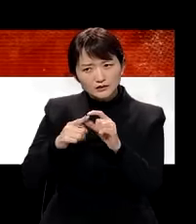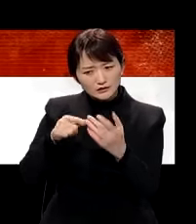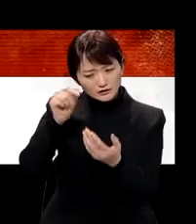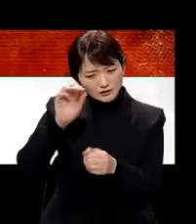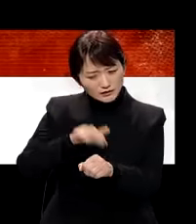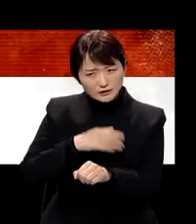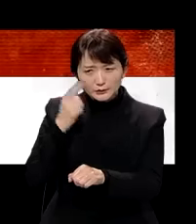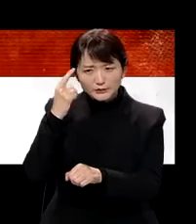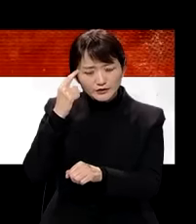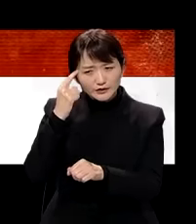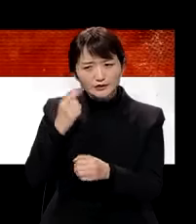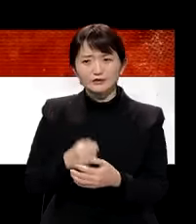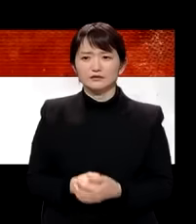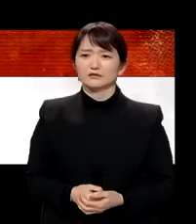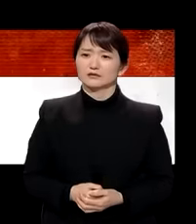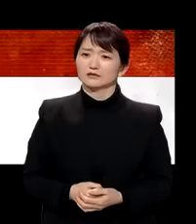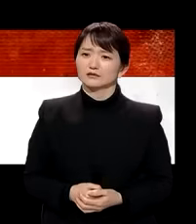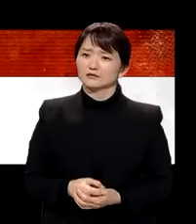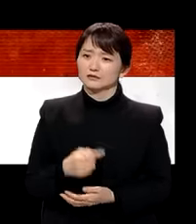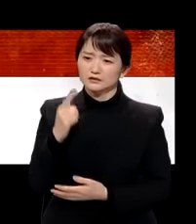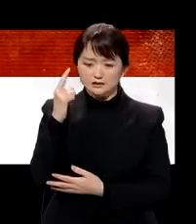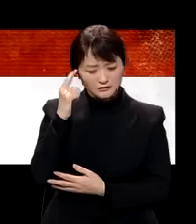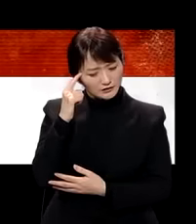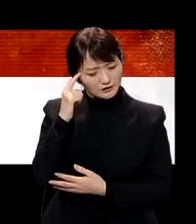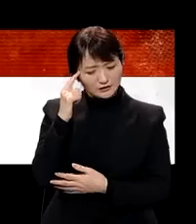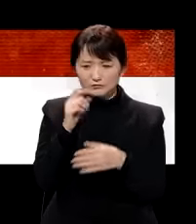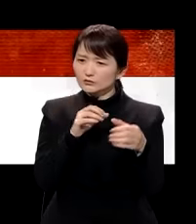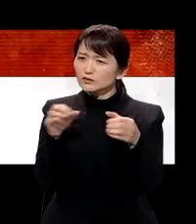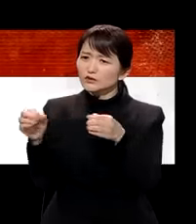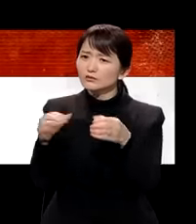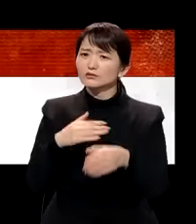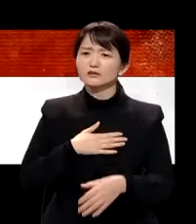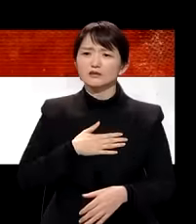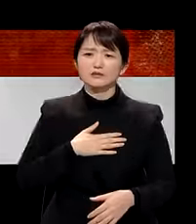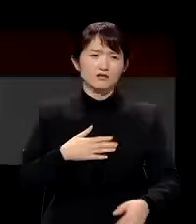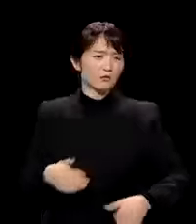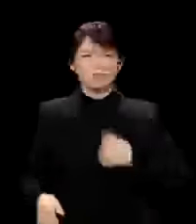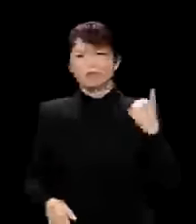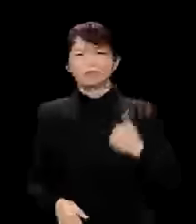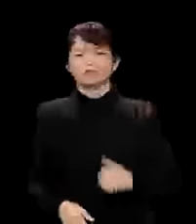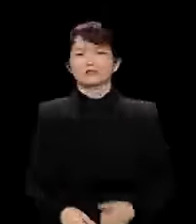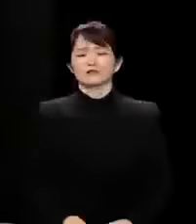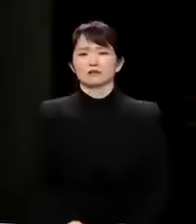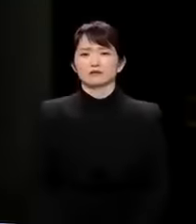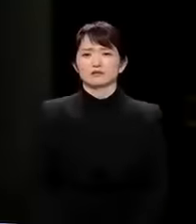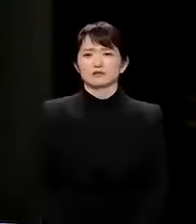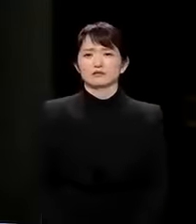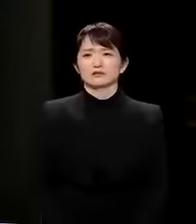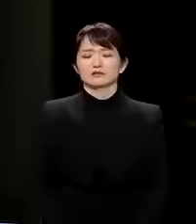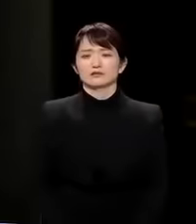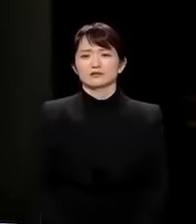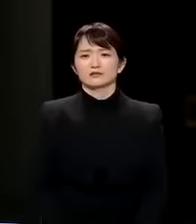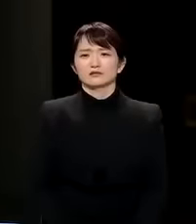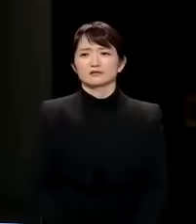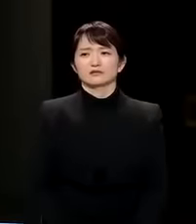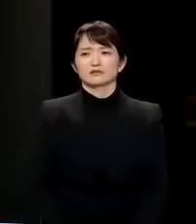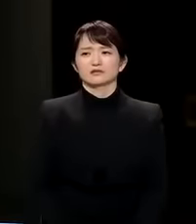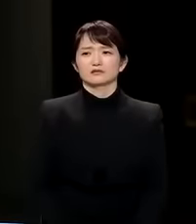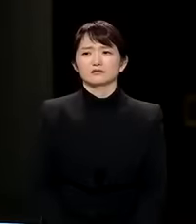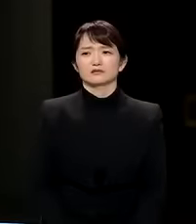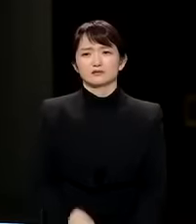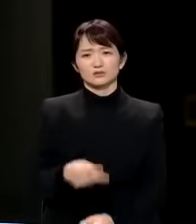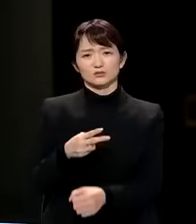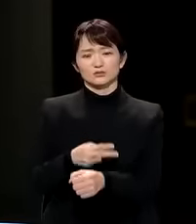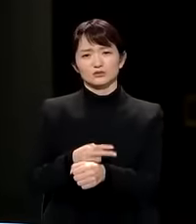생고 아 보면 써 대화를 계속하다 제가 너무 나더라고 아니 뭐 이건 뭐 그냥 교수님